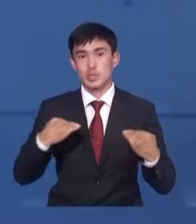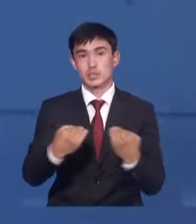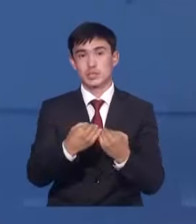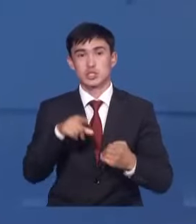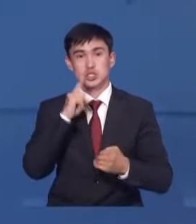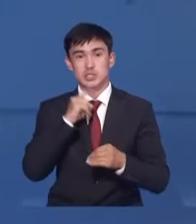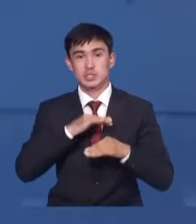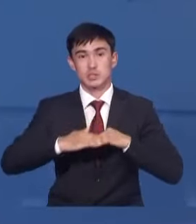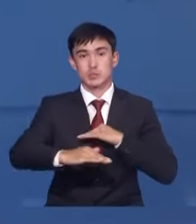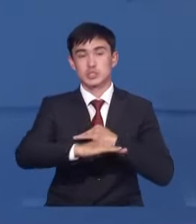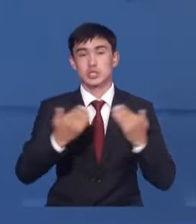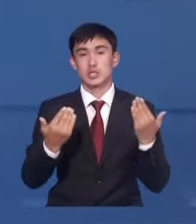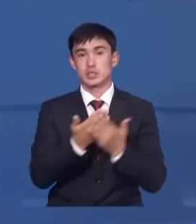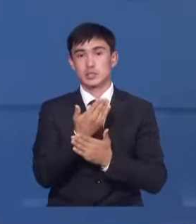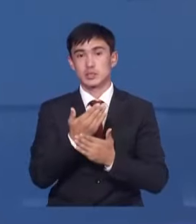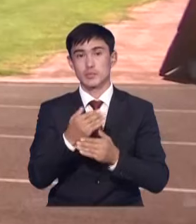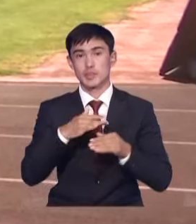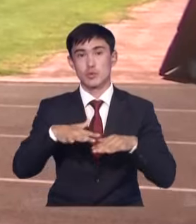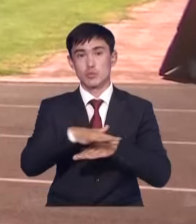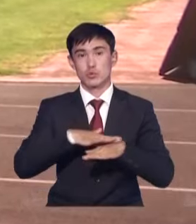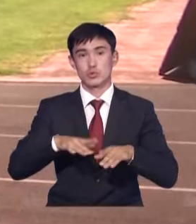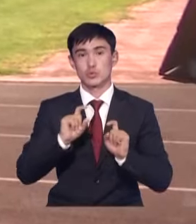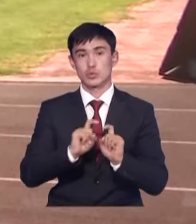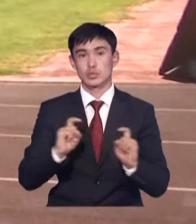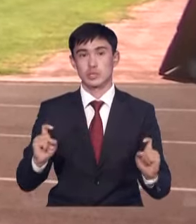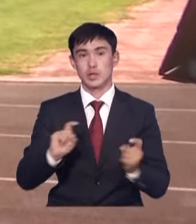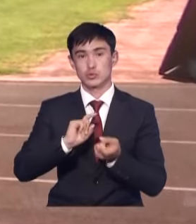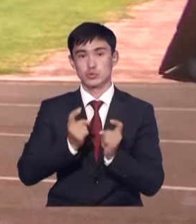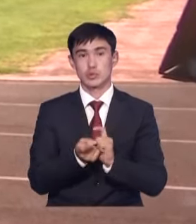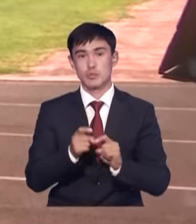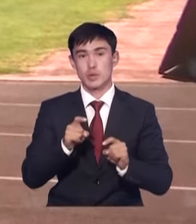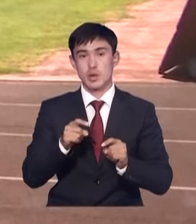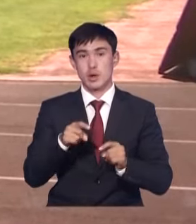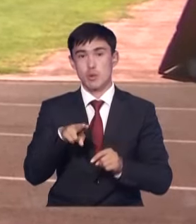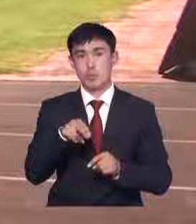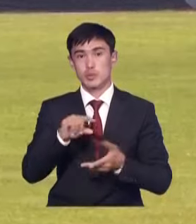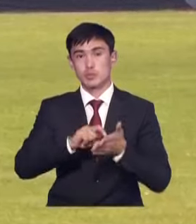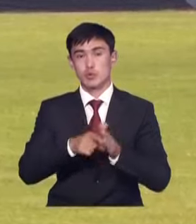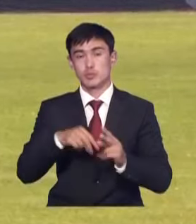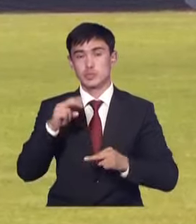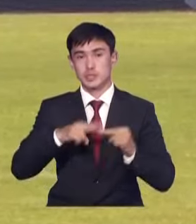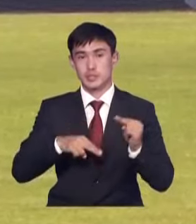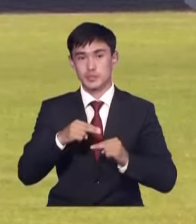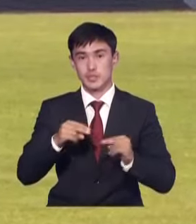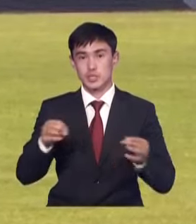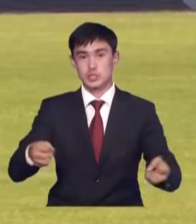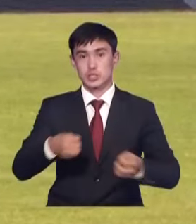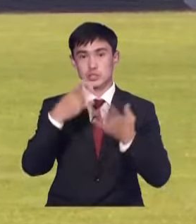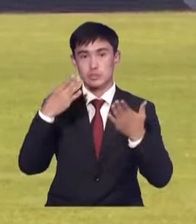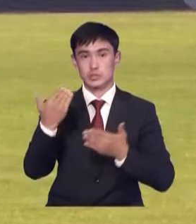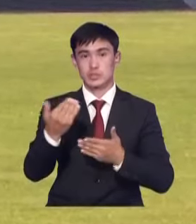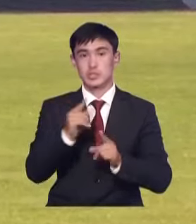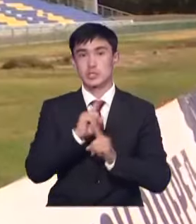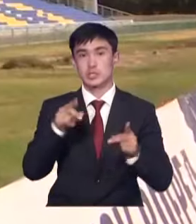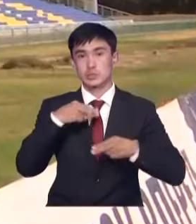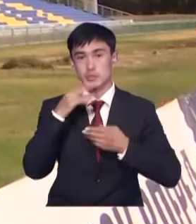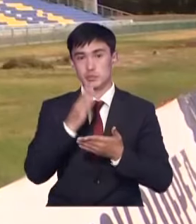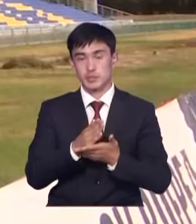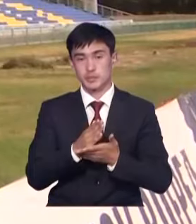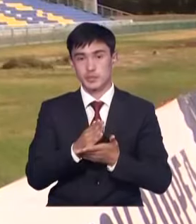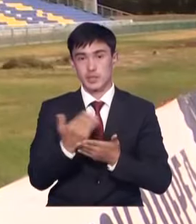жасыл жамылғысы жаңаланды. Көрермен отыратын орындықтар ауыстырылып, комментатор бөлімі салынды. Жарықтандыру жағына да ерекше мән